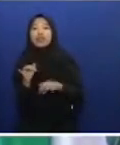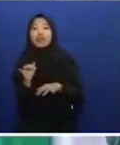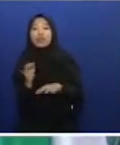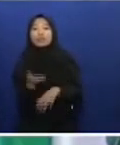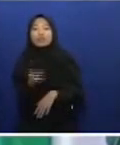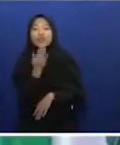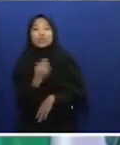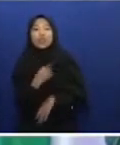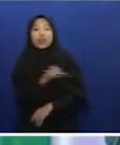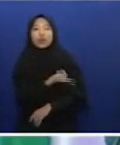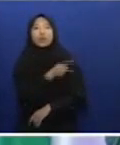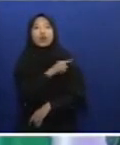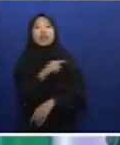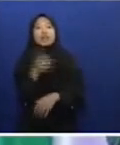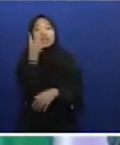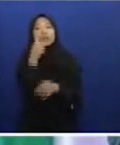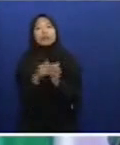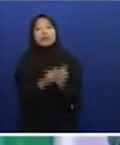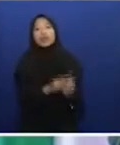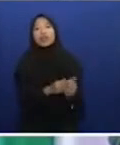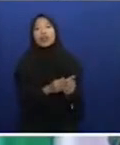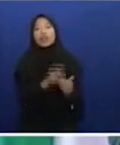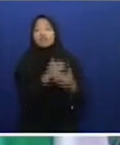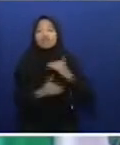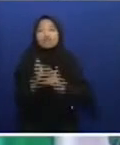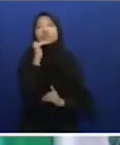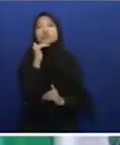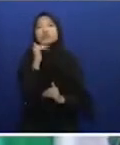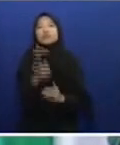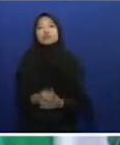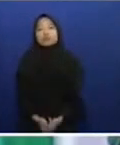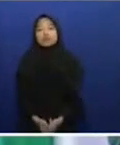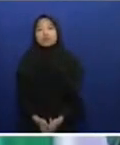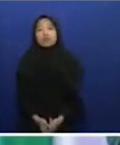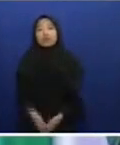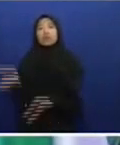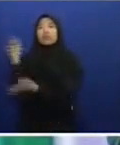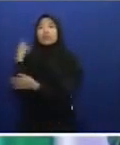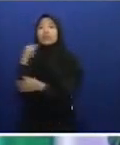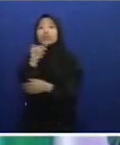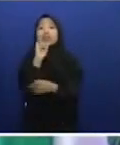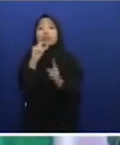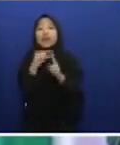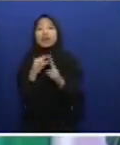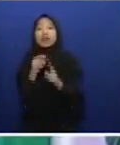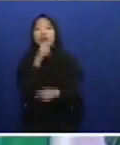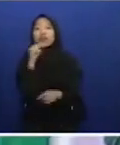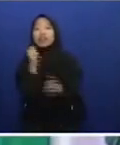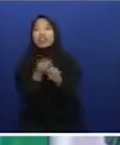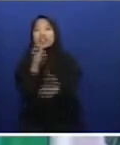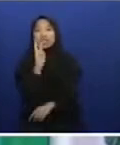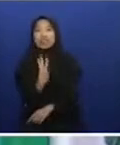saya mengatakan bahwa IP saya tidak lebih dari 3. Tapi karyawan saya